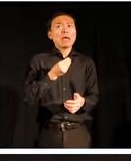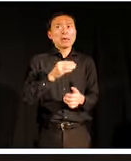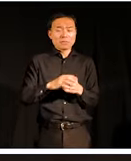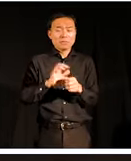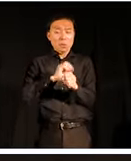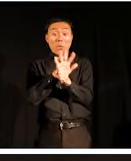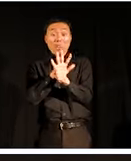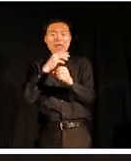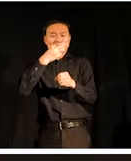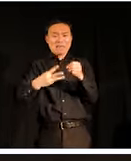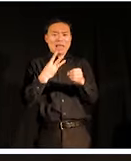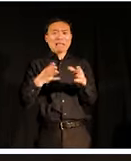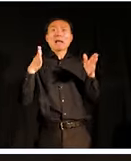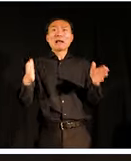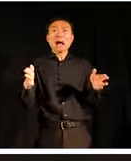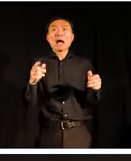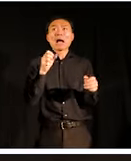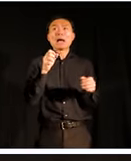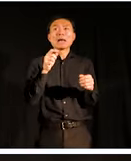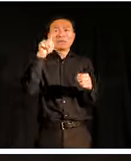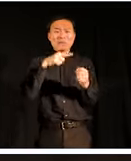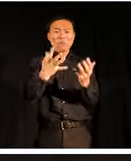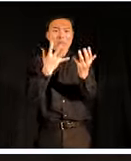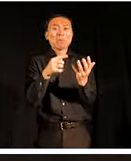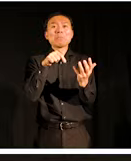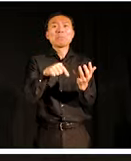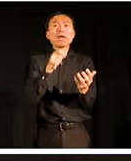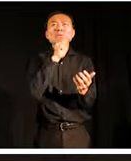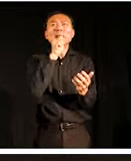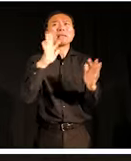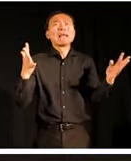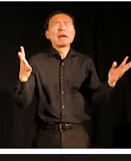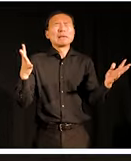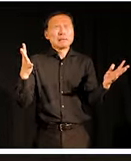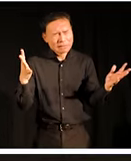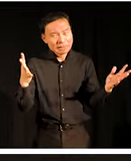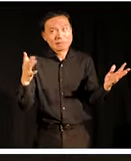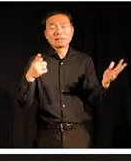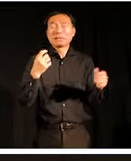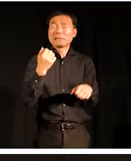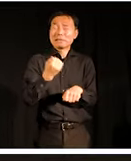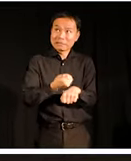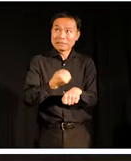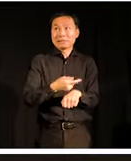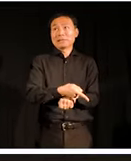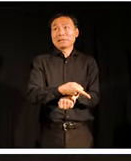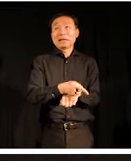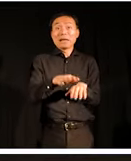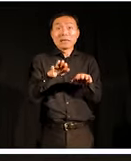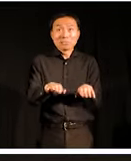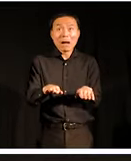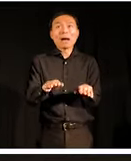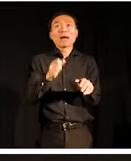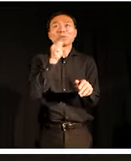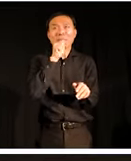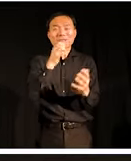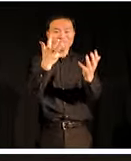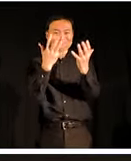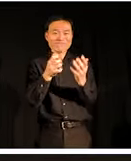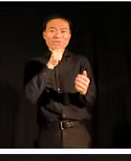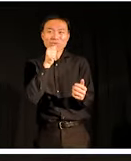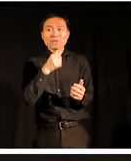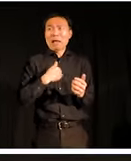年間ほとんど歌てませんよ人前でね本当にだからこれはあ今これはこういう仕事どれだけは幸せなことなのかと